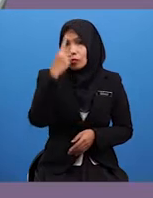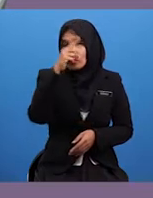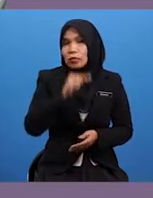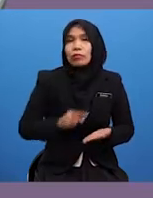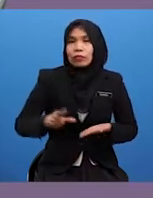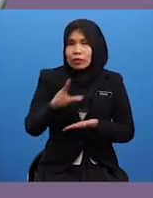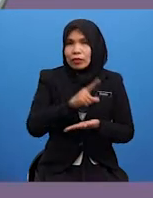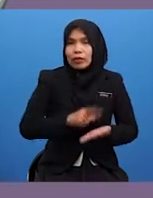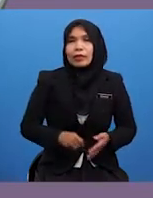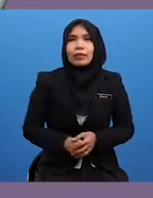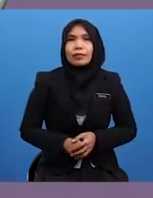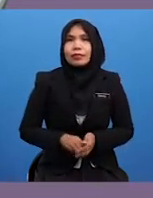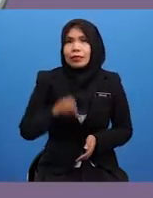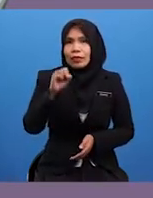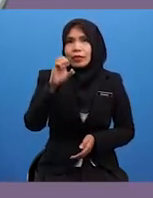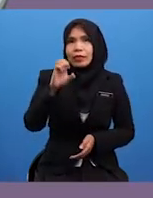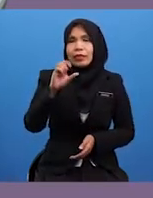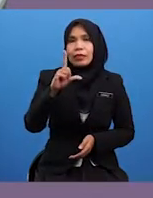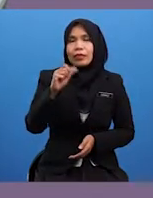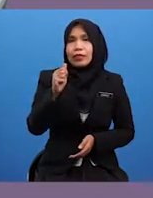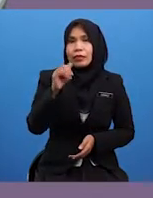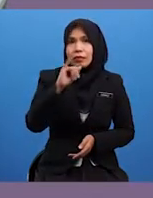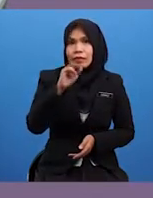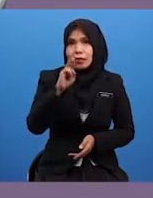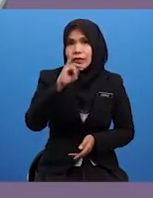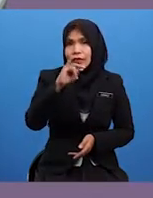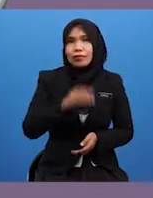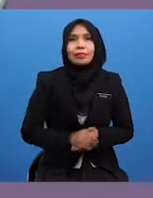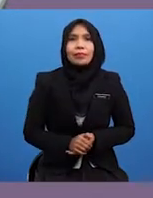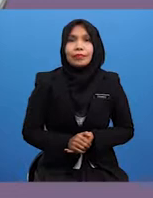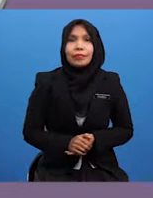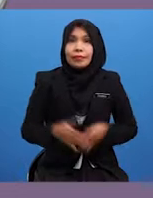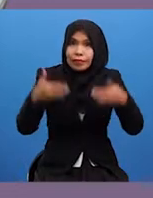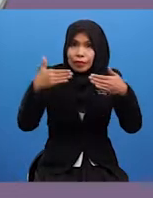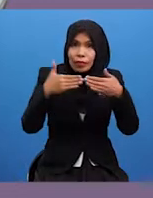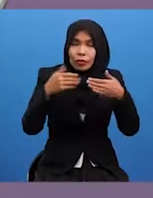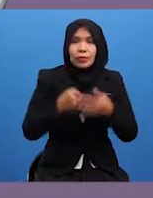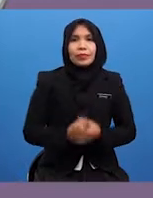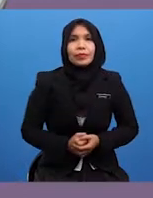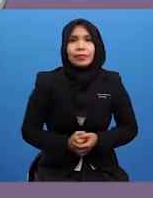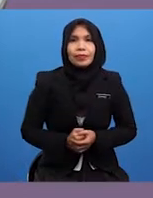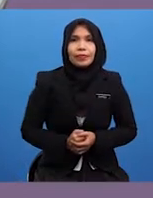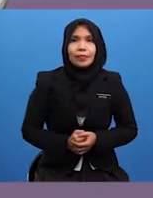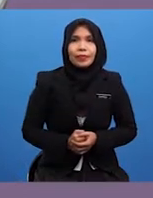sambungkan sel kering di terminal negatif ke mentol yang pertama.